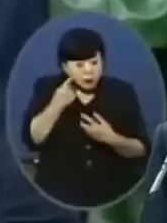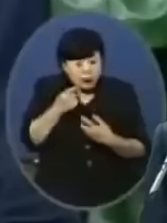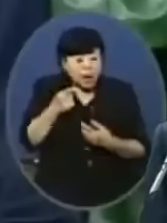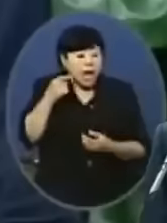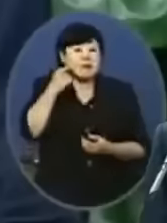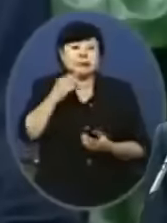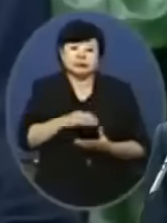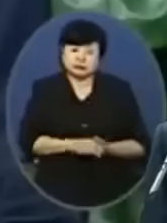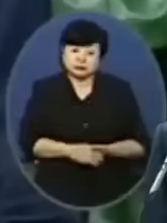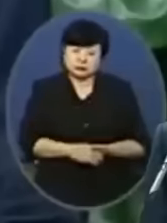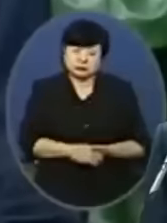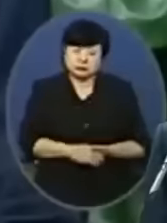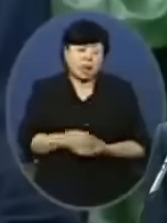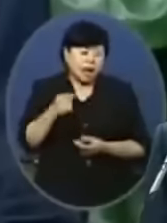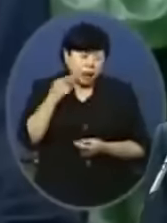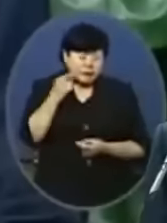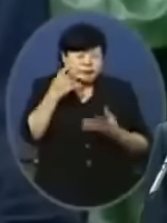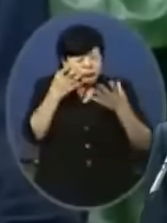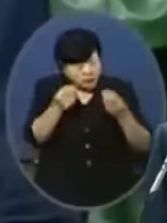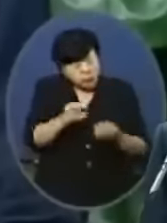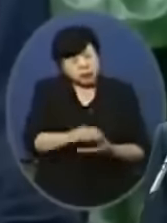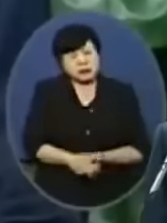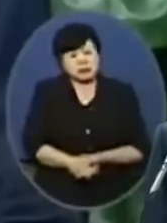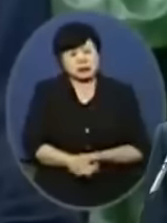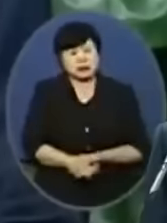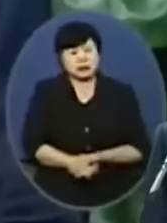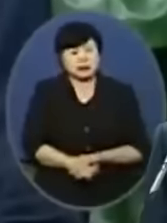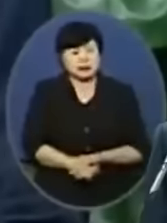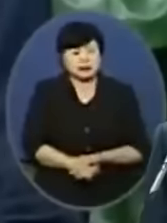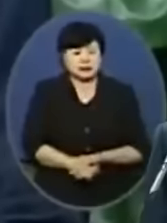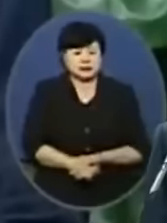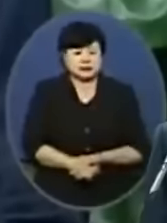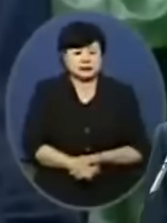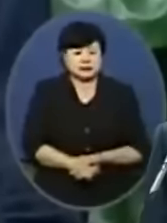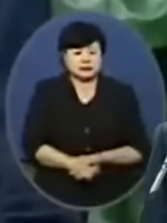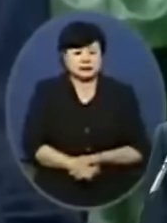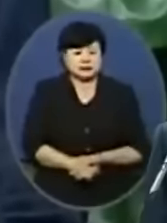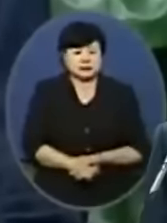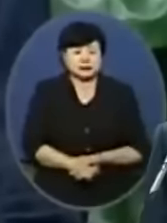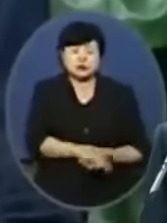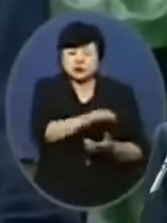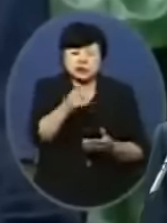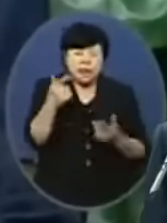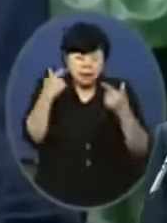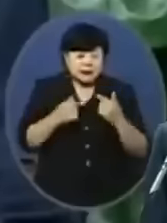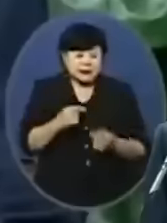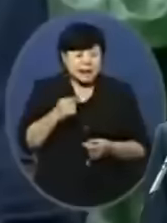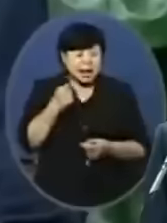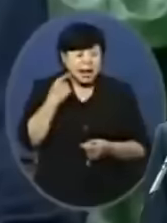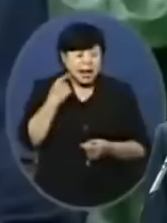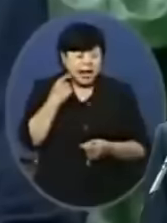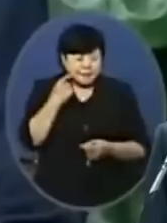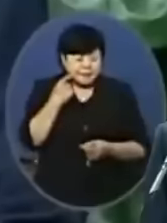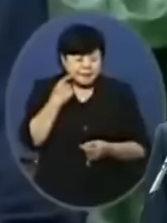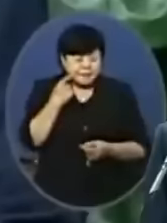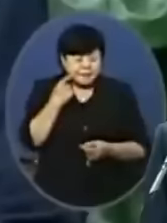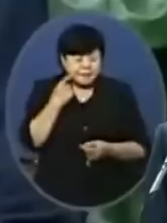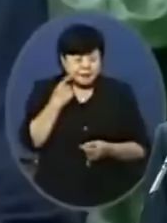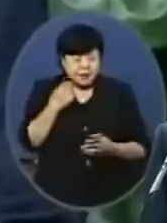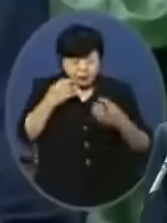암이고 암이 그렇게 많습니다. 그러나 우리는 항상 암을